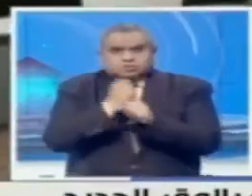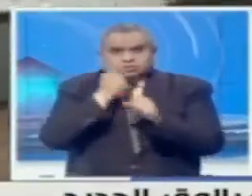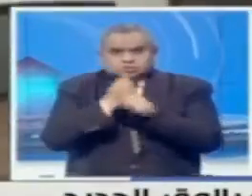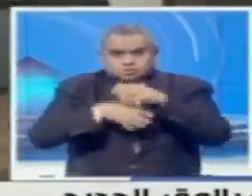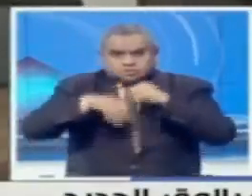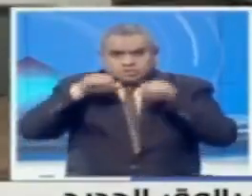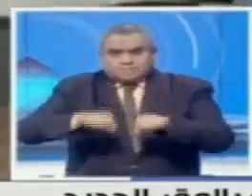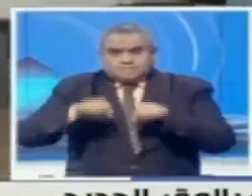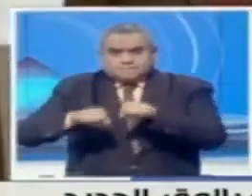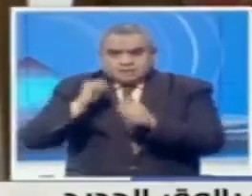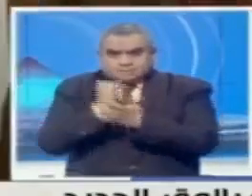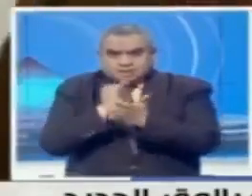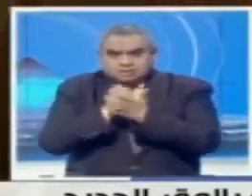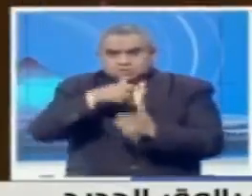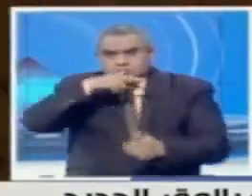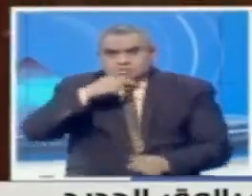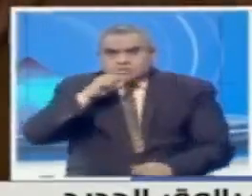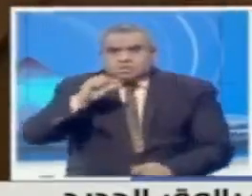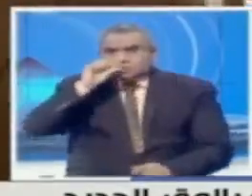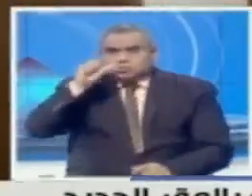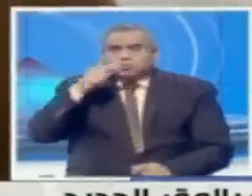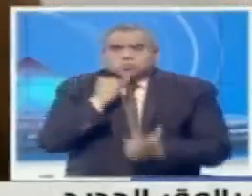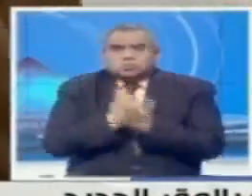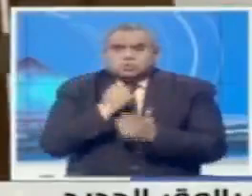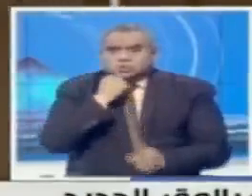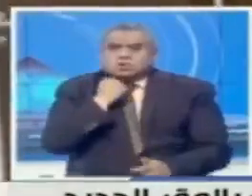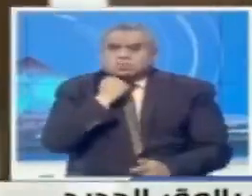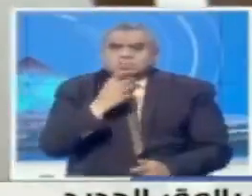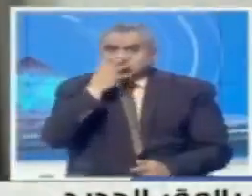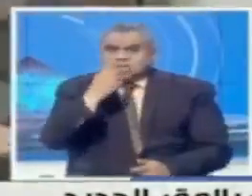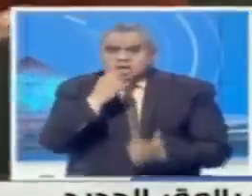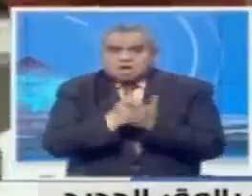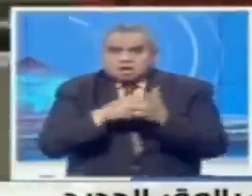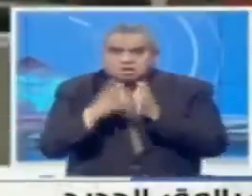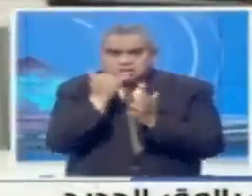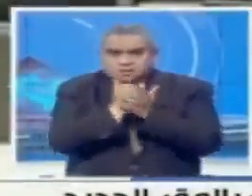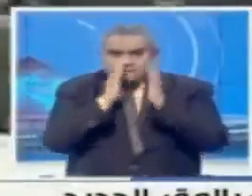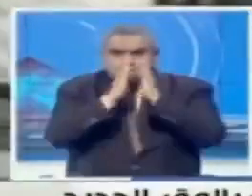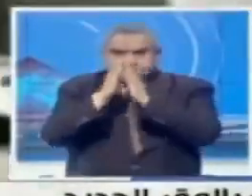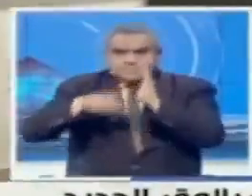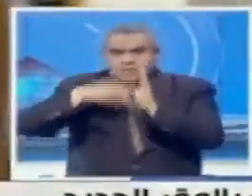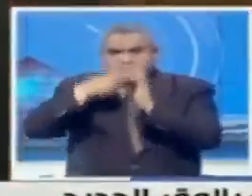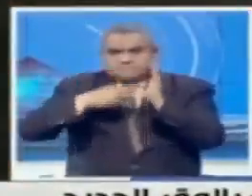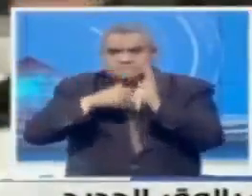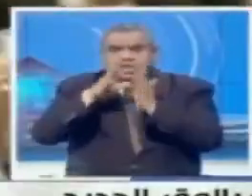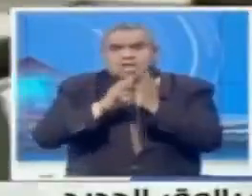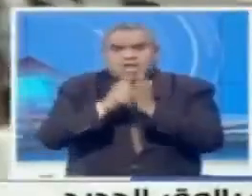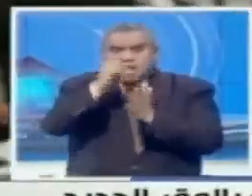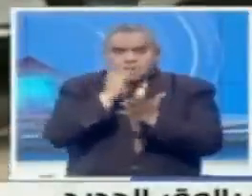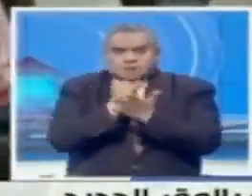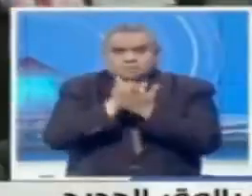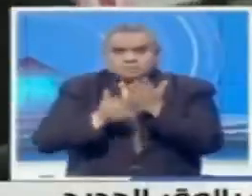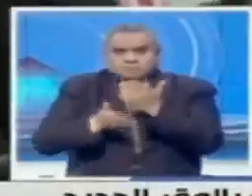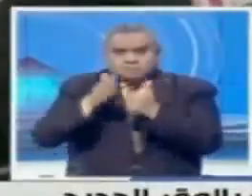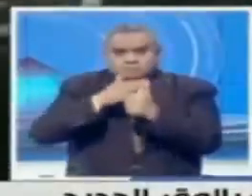مختلف إدارات الهيئة. أوضح الدكتور طه أن هناك عددا من الملفات التي ستتصدر أولويات الهيئة، على